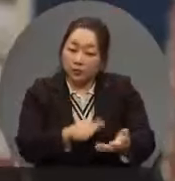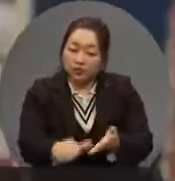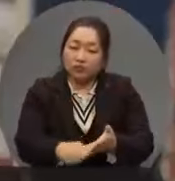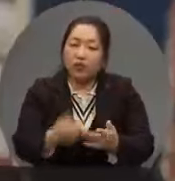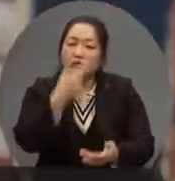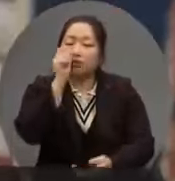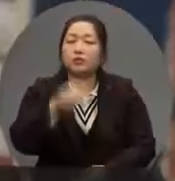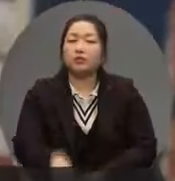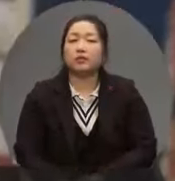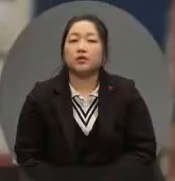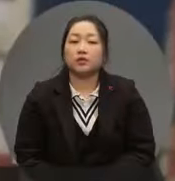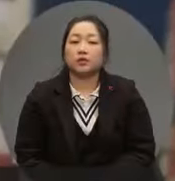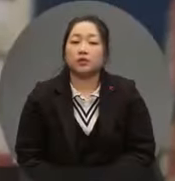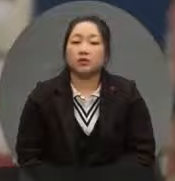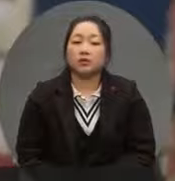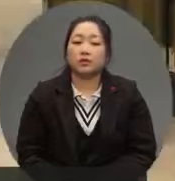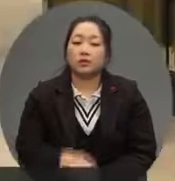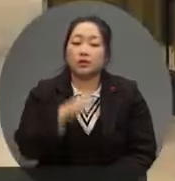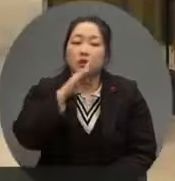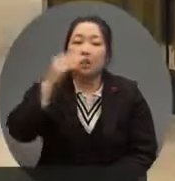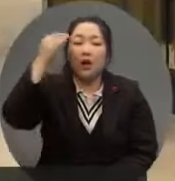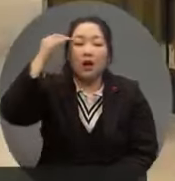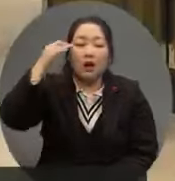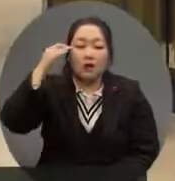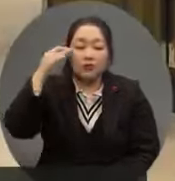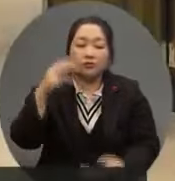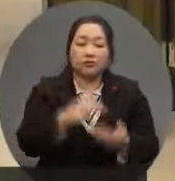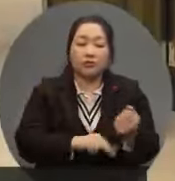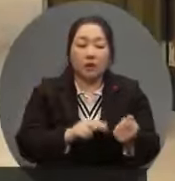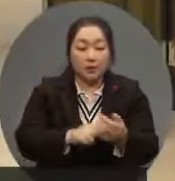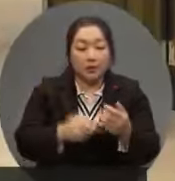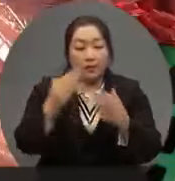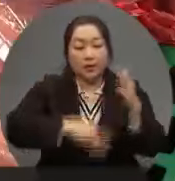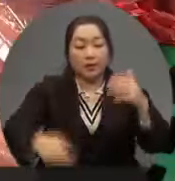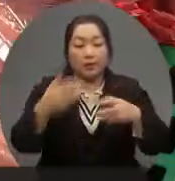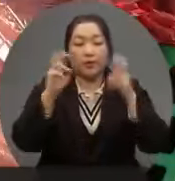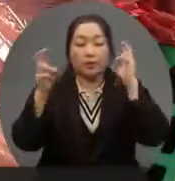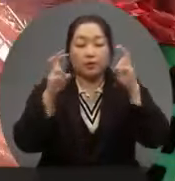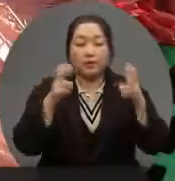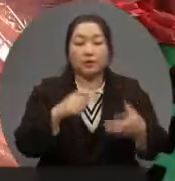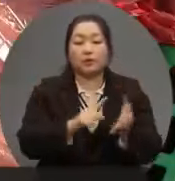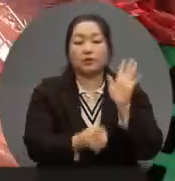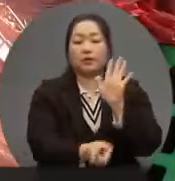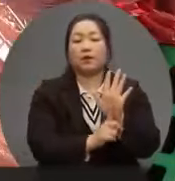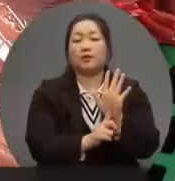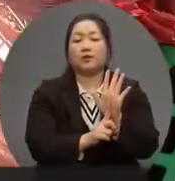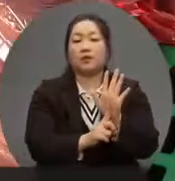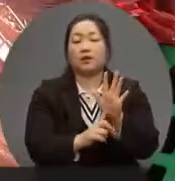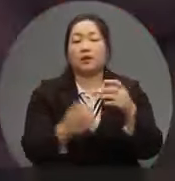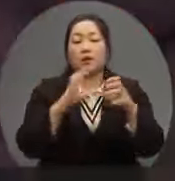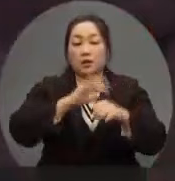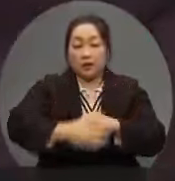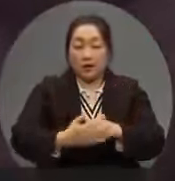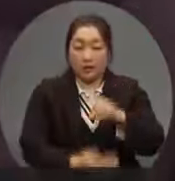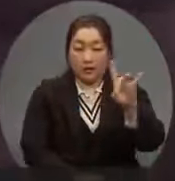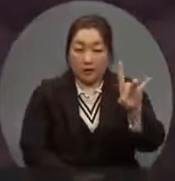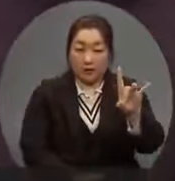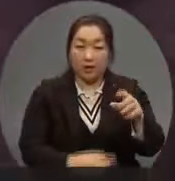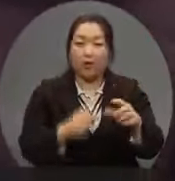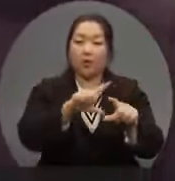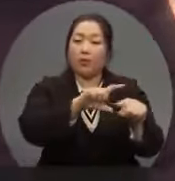부족합니다 실제로 한국 농수산식품 유통 공사가 발표하는 소매가 기준 사과 한계 가격은 평균